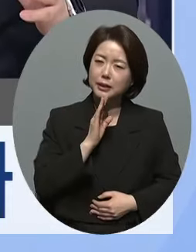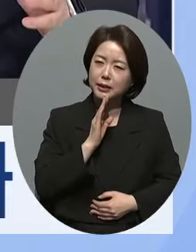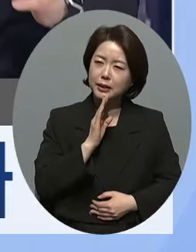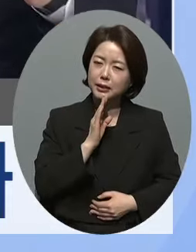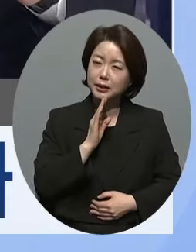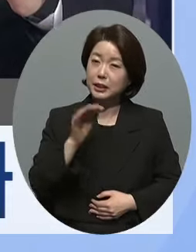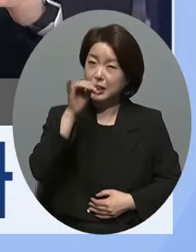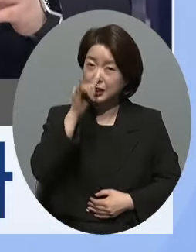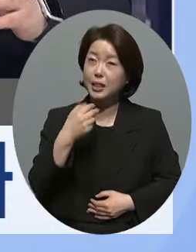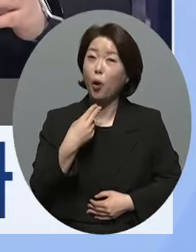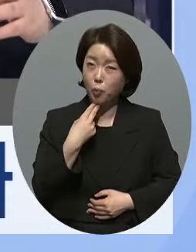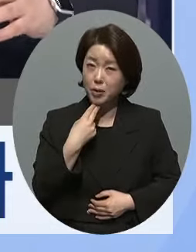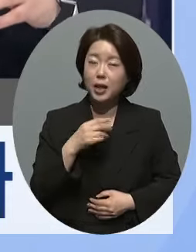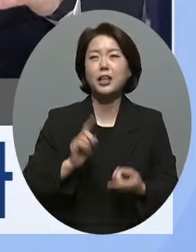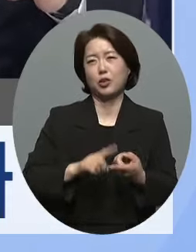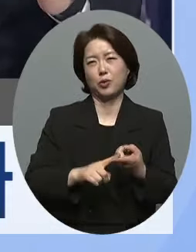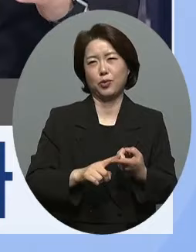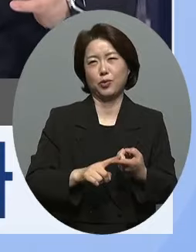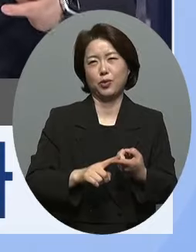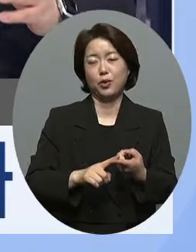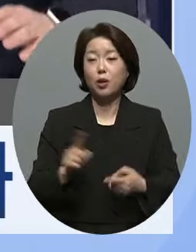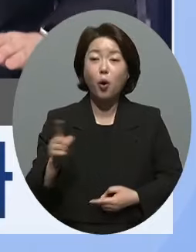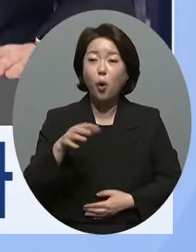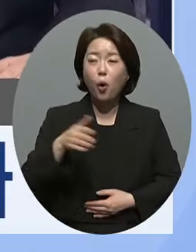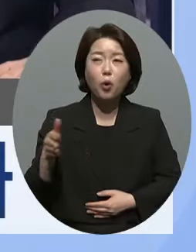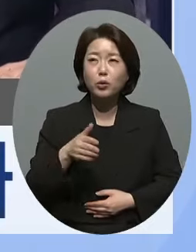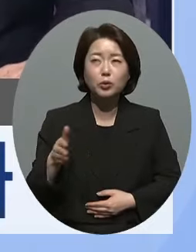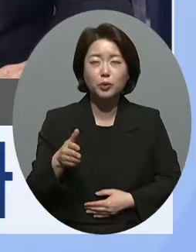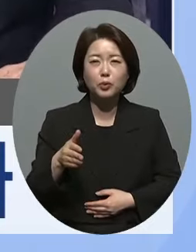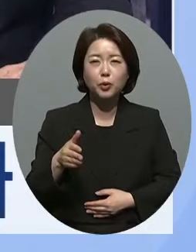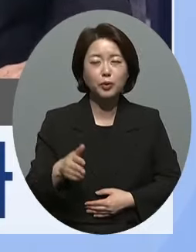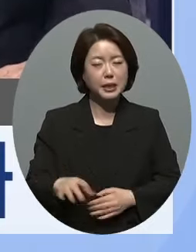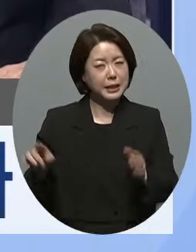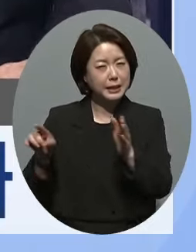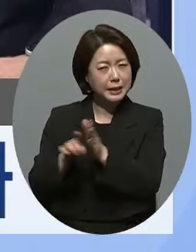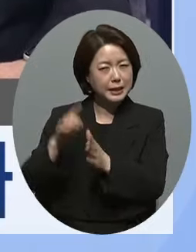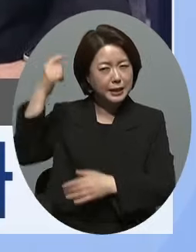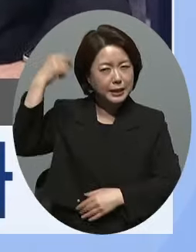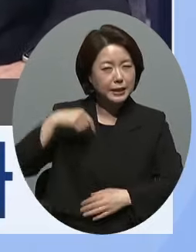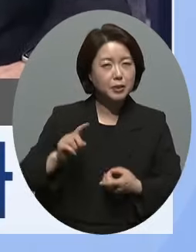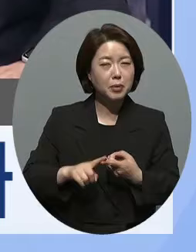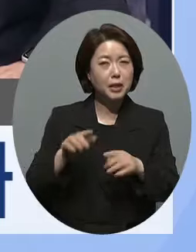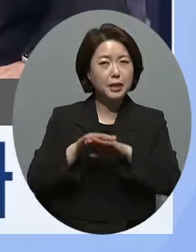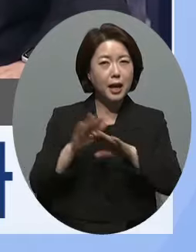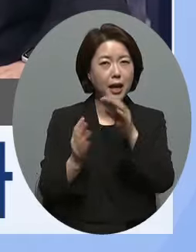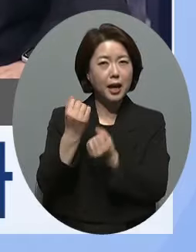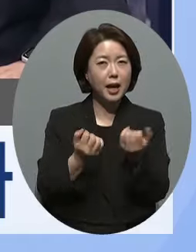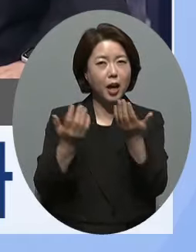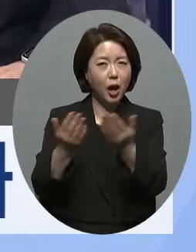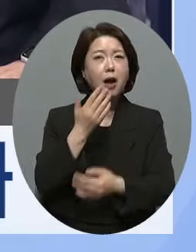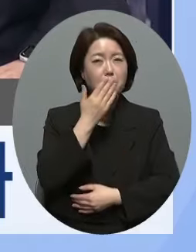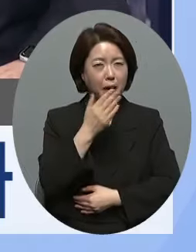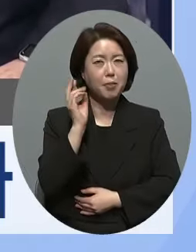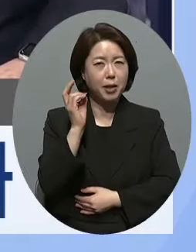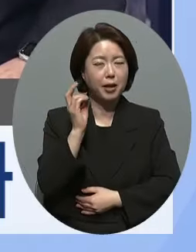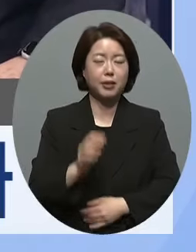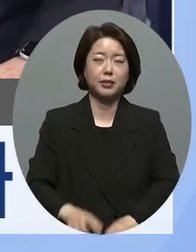없었느냐 만약에 있었다고 하면 이게 어느 정도의 수위에 있던 어떤 신뢰감에 대해서는 조금 해명을 하실 수 있지 않을까라고 생각을